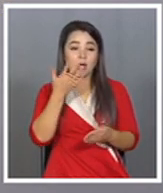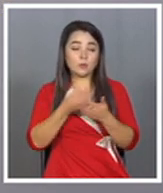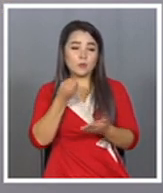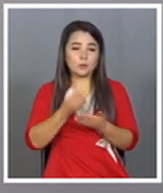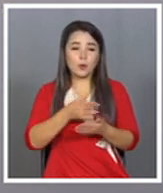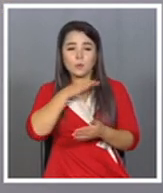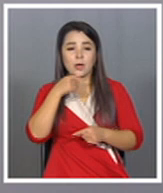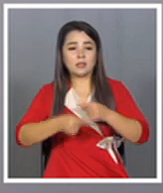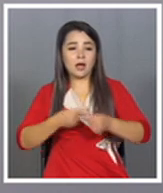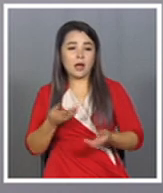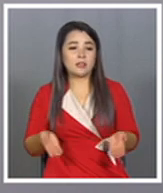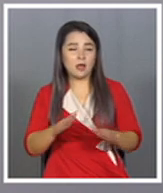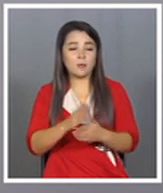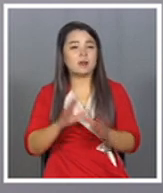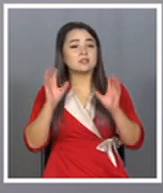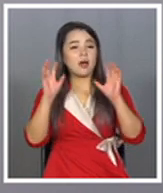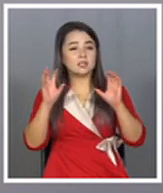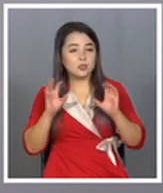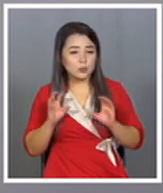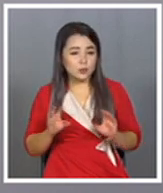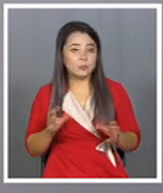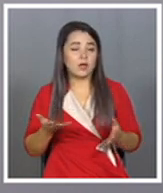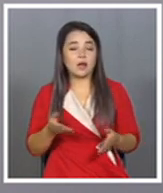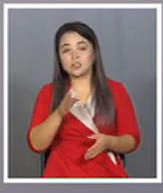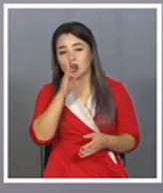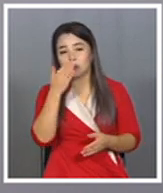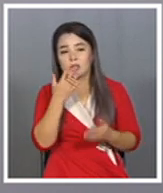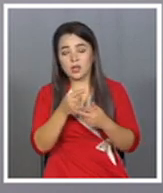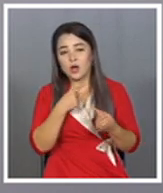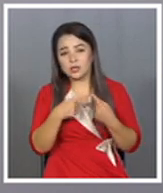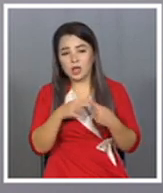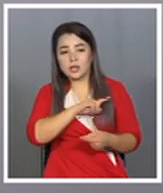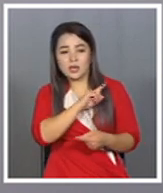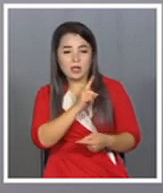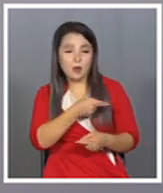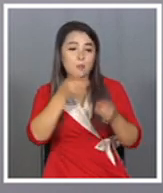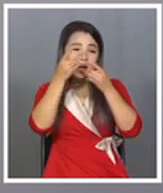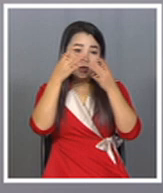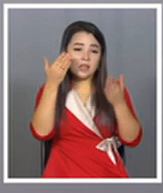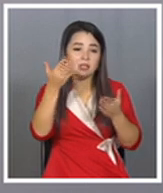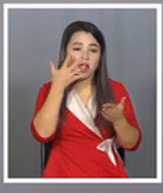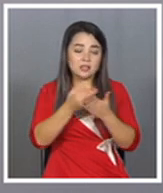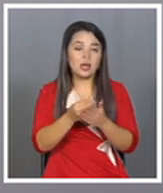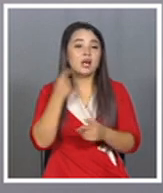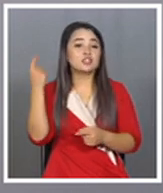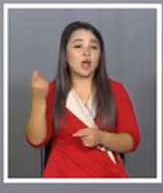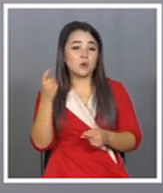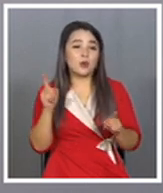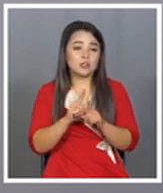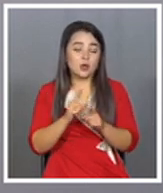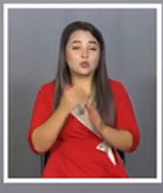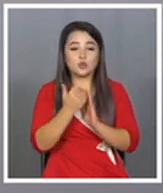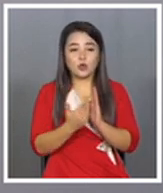көп. Салт дәстүрі, жауынгерлік өнері, мәдениеті мен шаруашылық